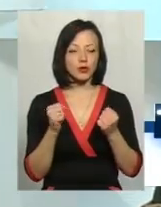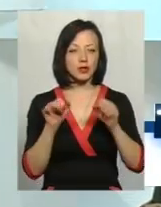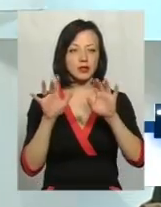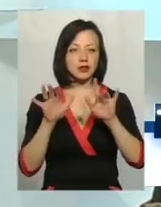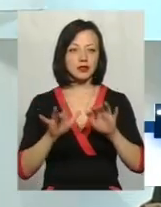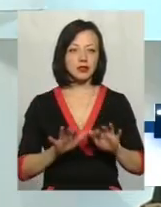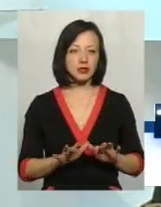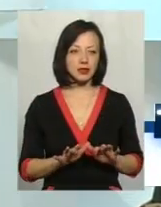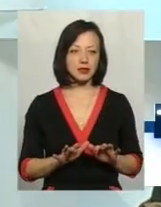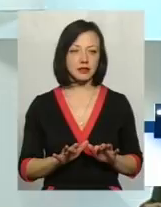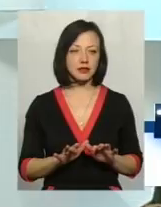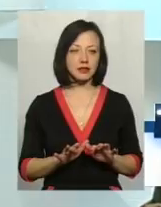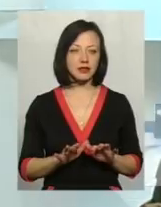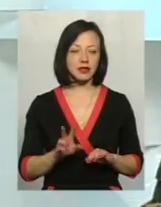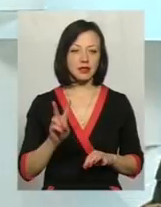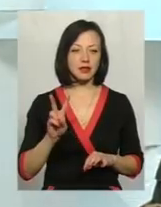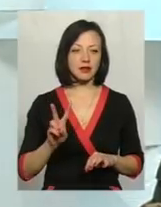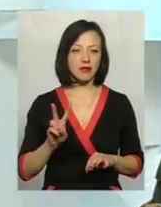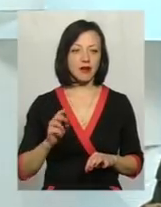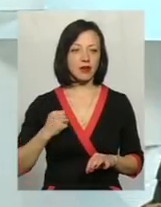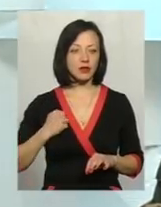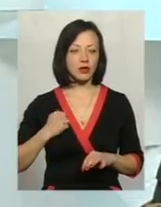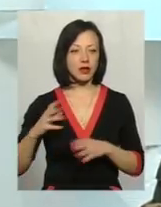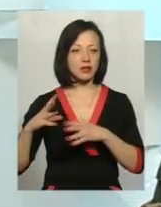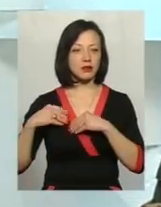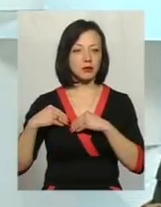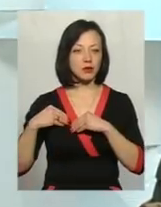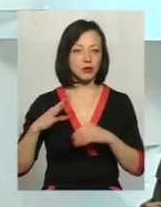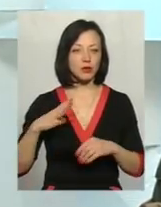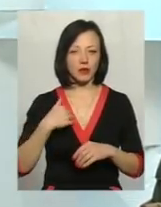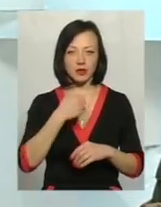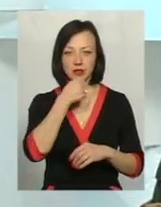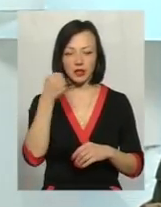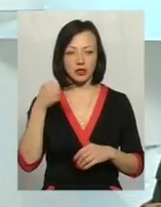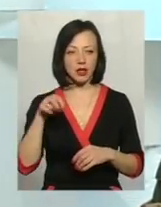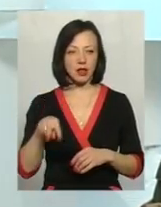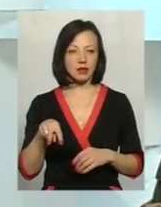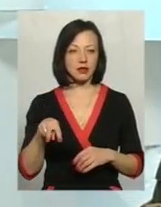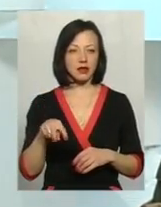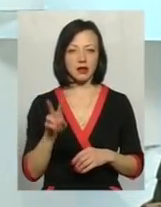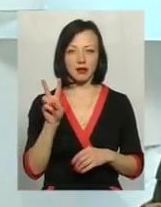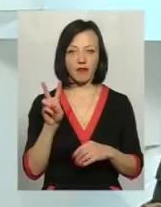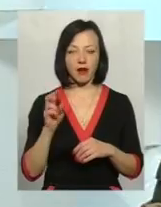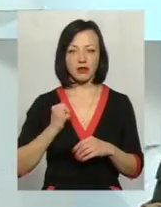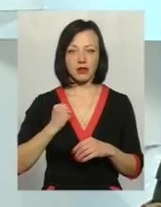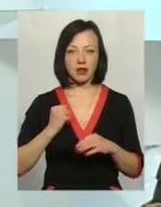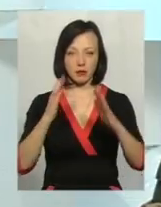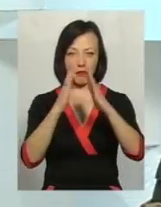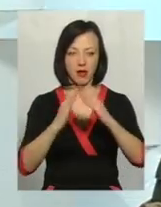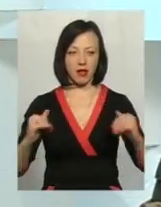сніг, і два солдати зі мною, на той час був старшим лейтенантом, два солдати стелять палатку